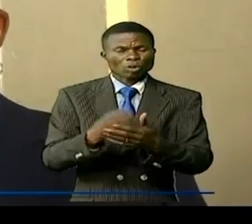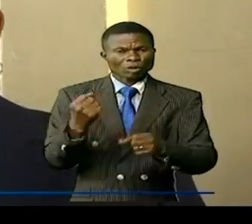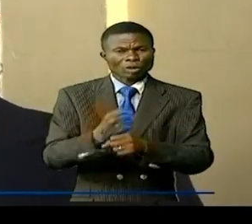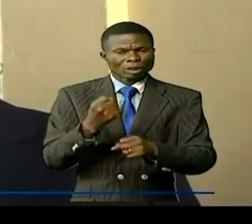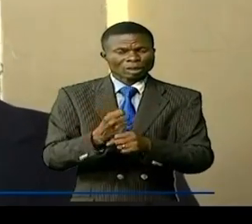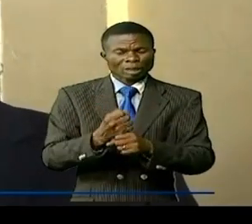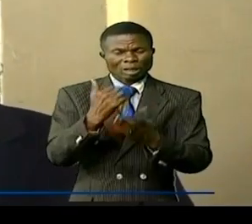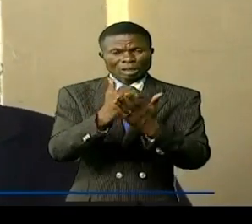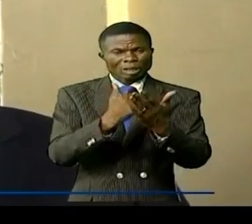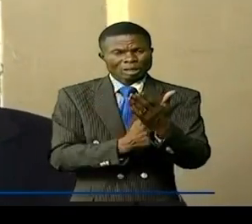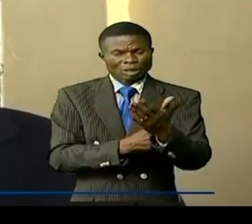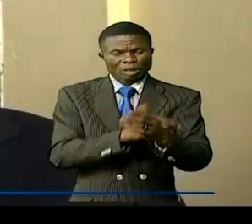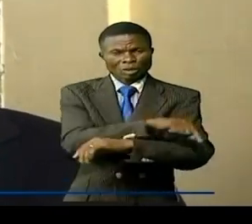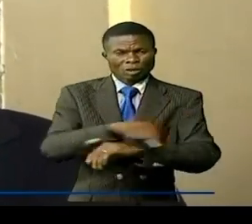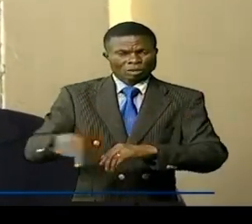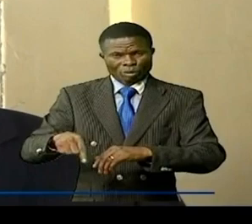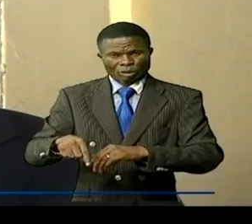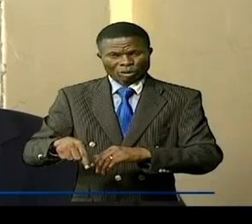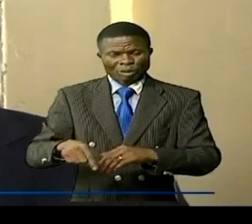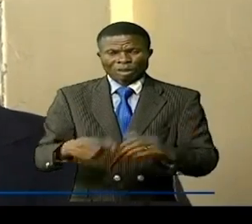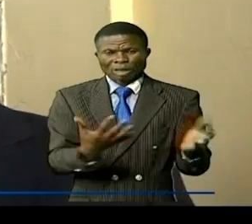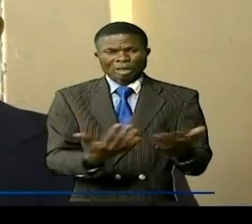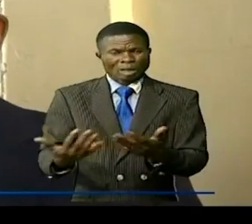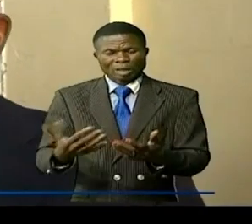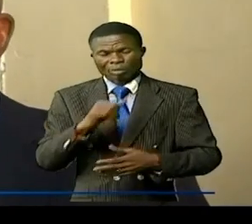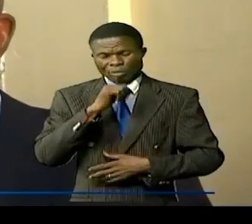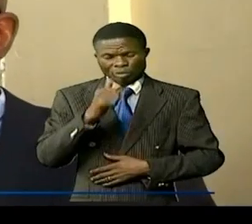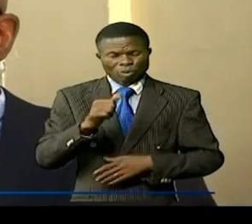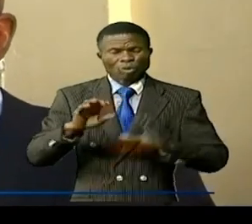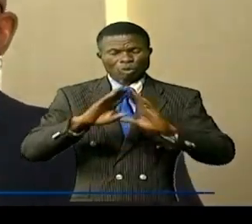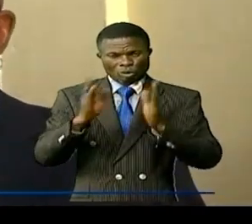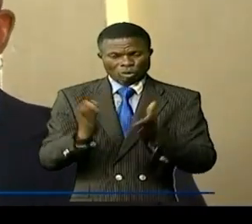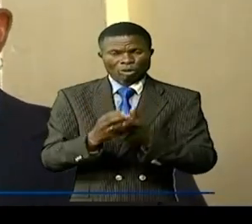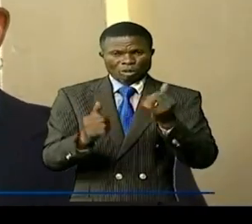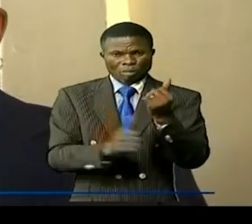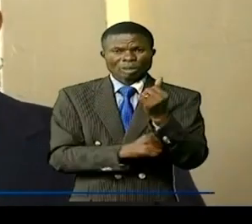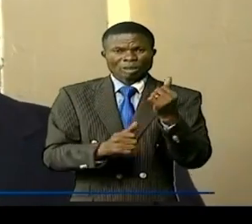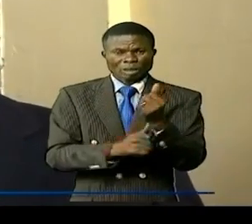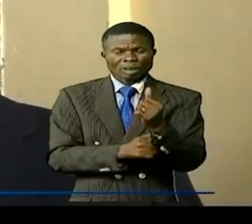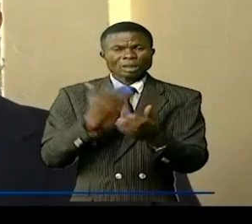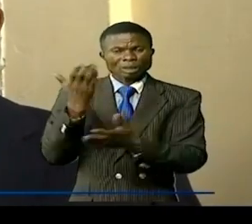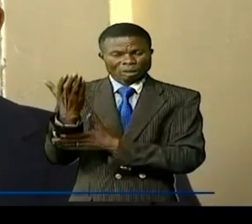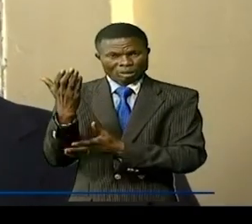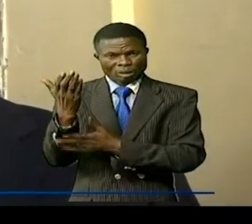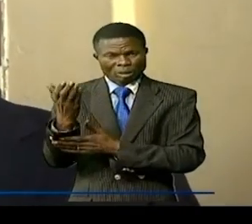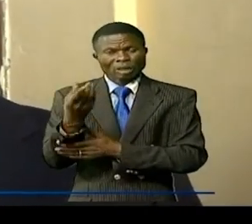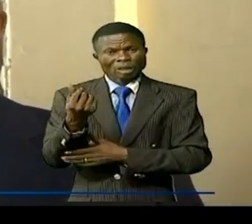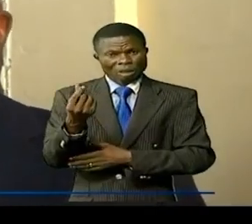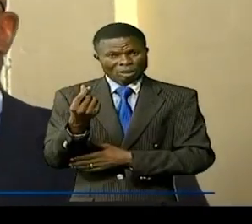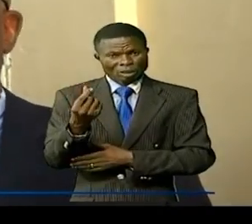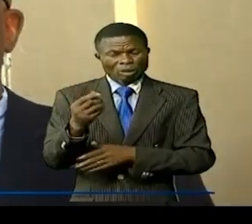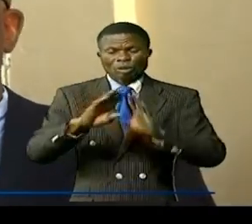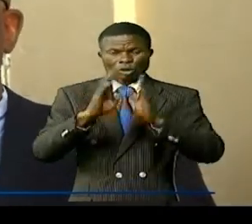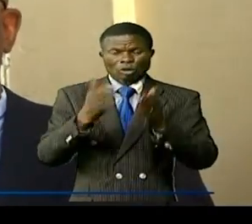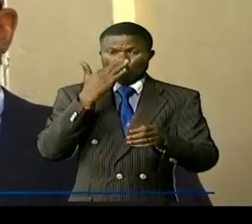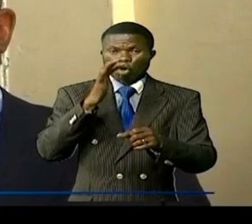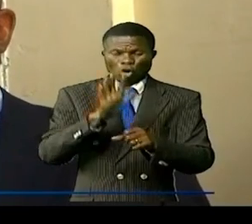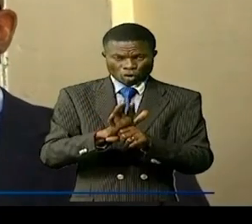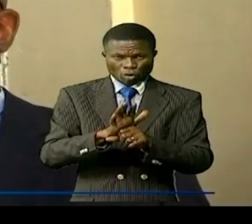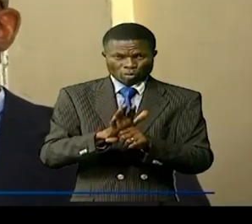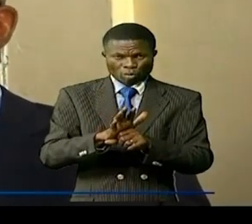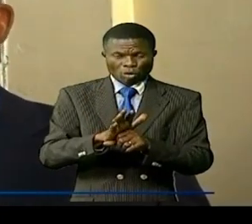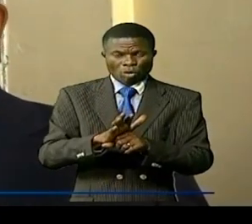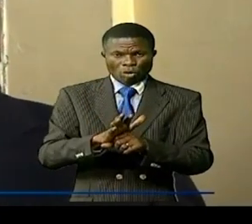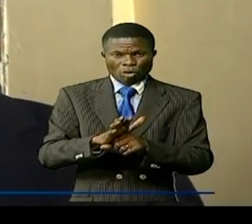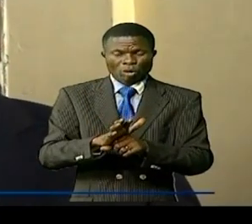commis au ministère du numérique et que toute personne à qui l'on demanderait de l'argent, à qui l'on promettrait